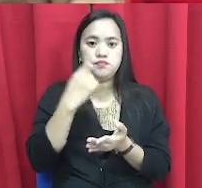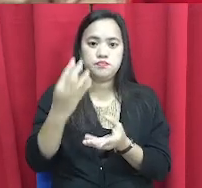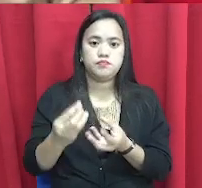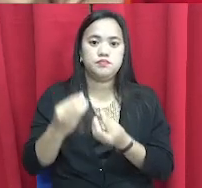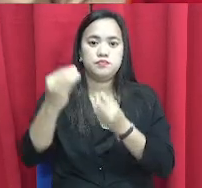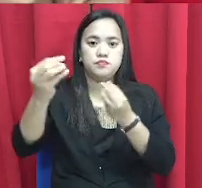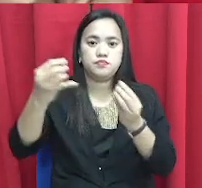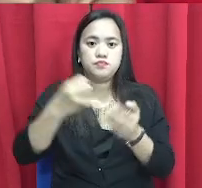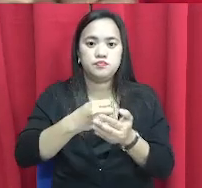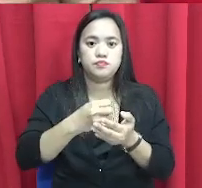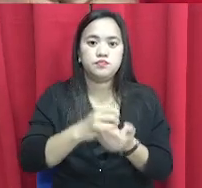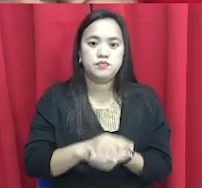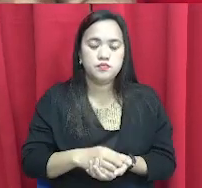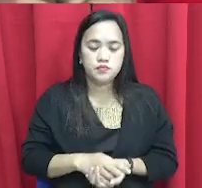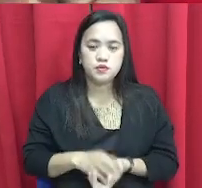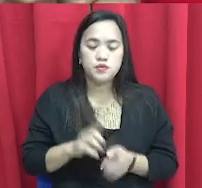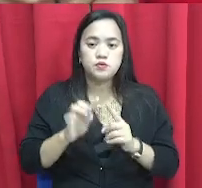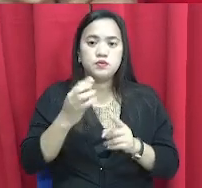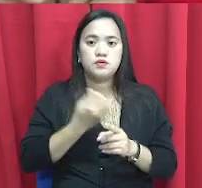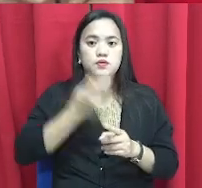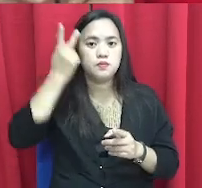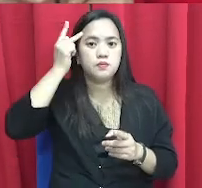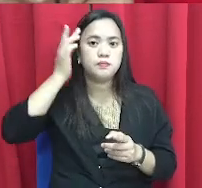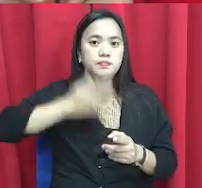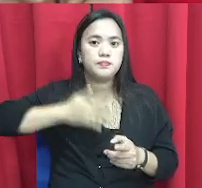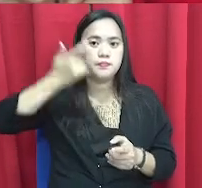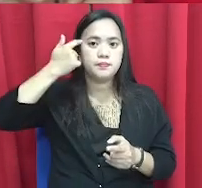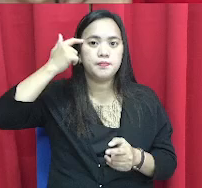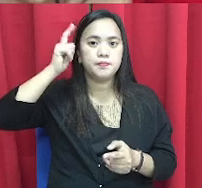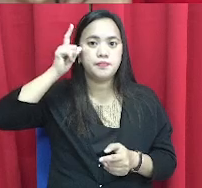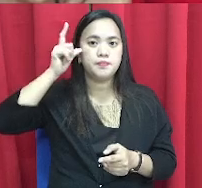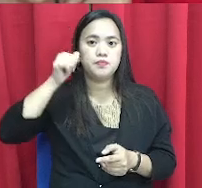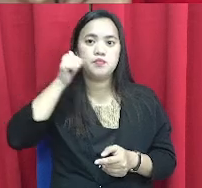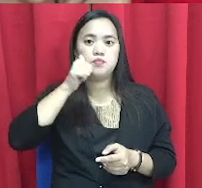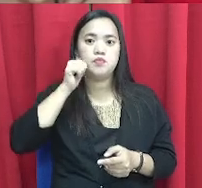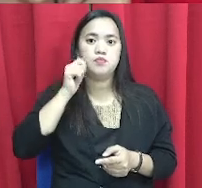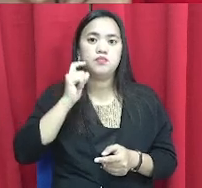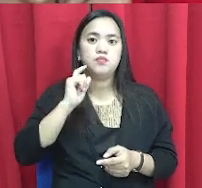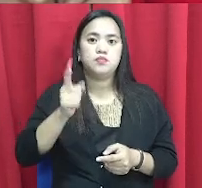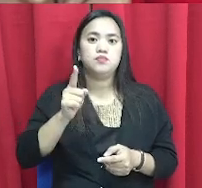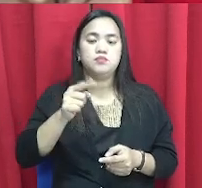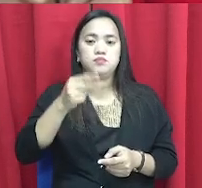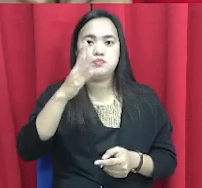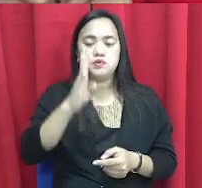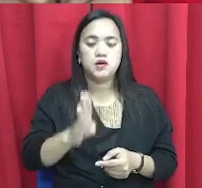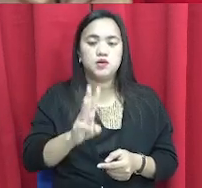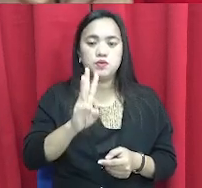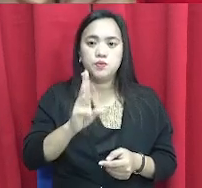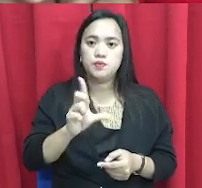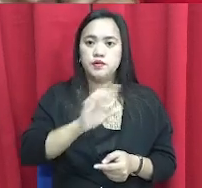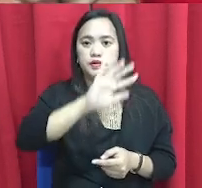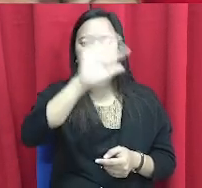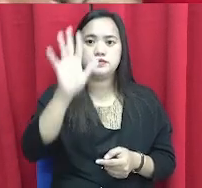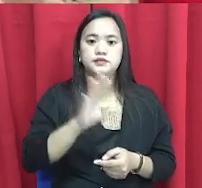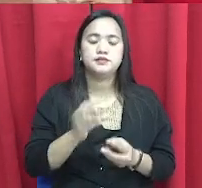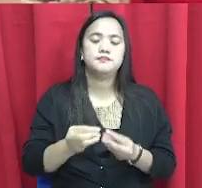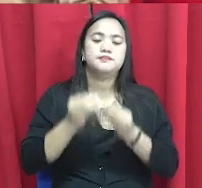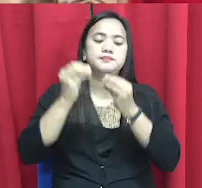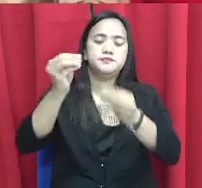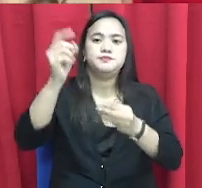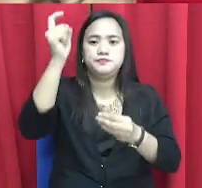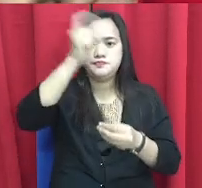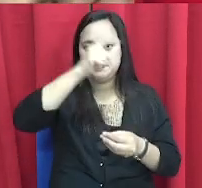ah Mahal na Pastor lagi ko nga sinasabi sa aming area God will never give